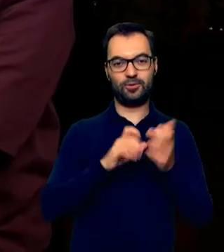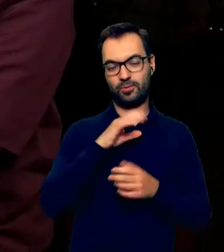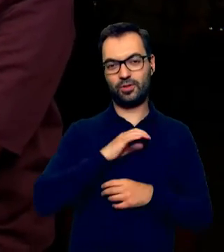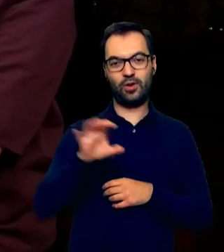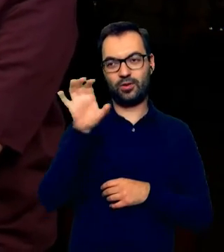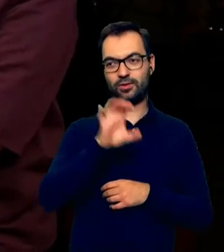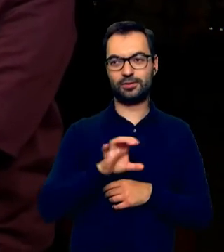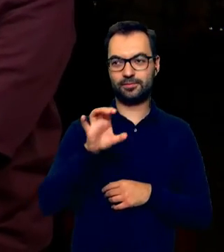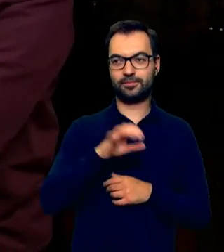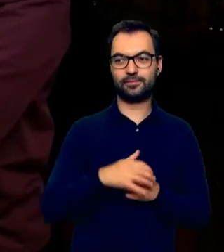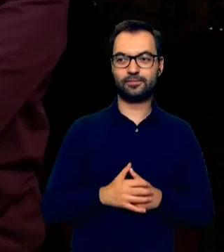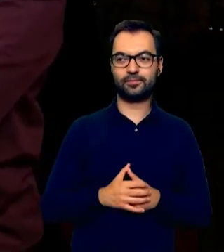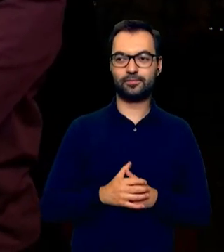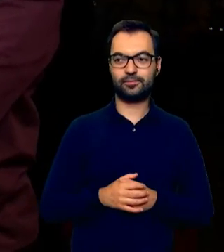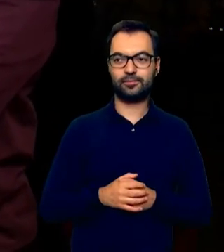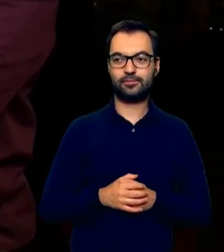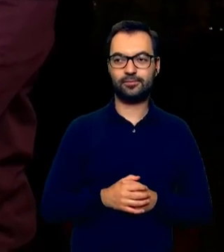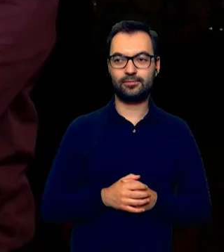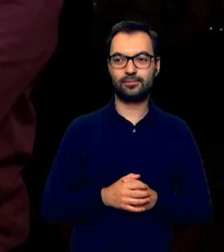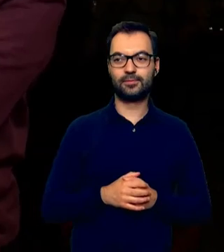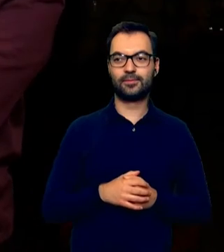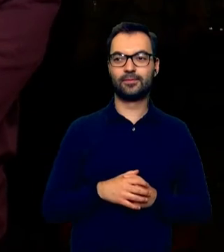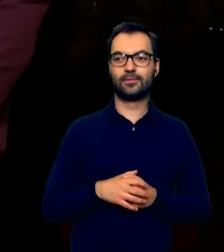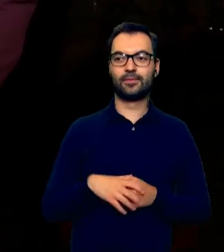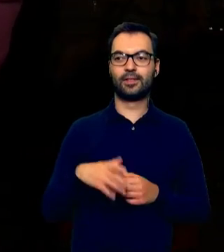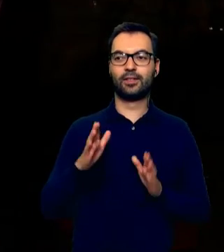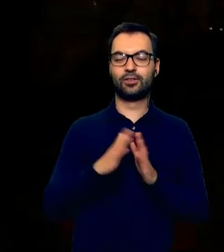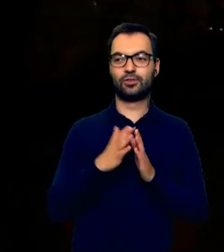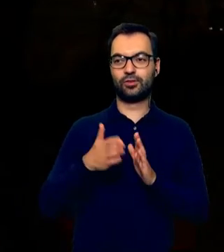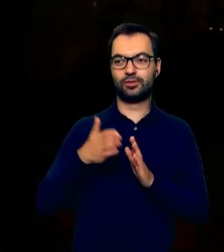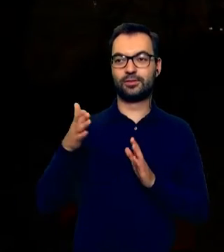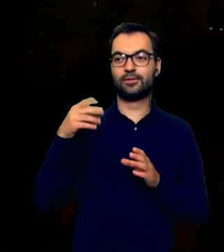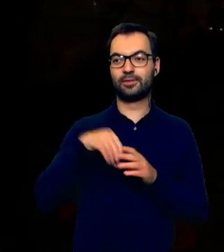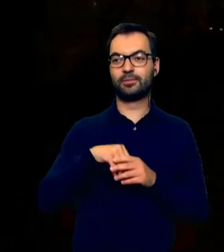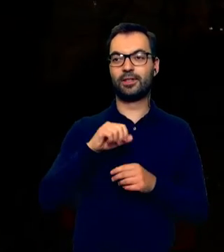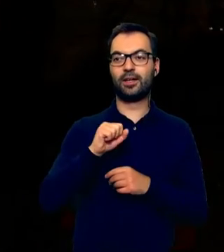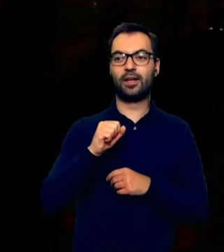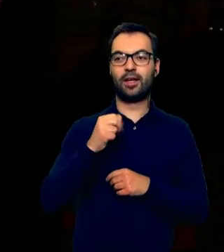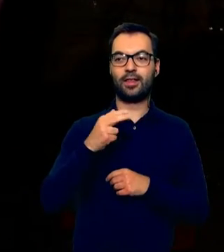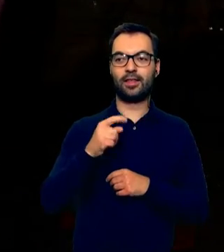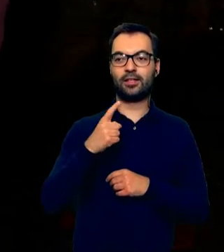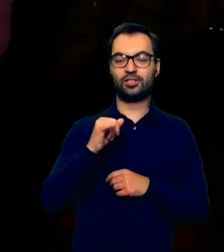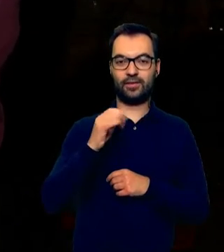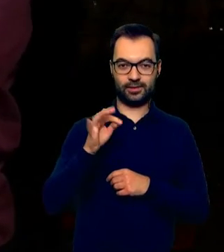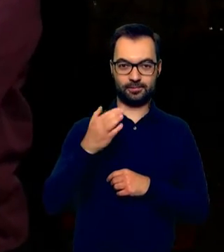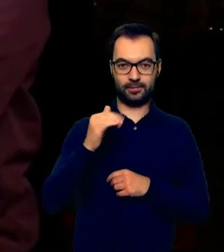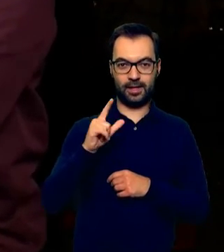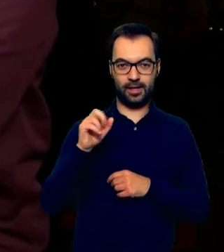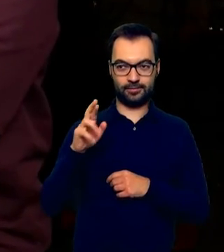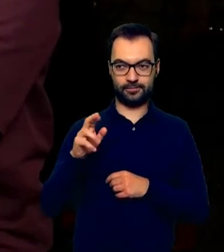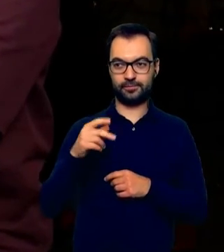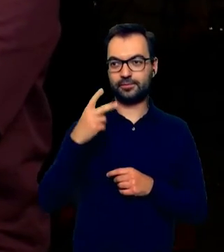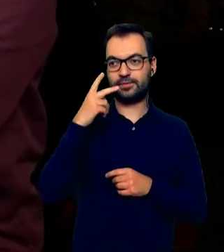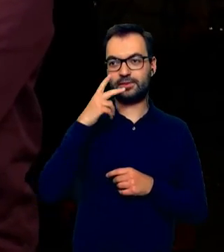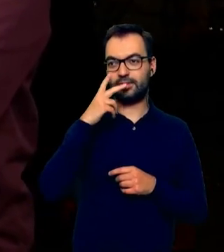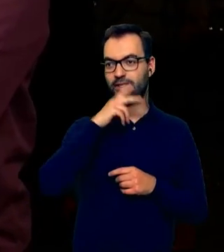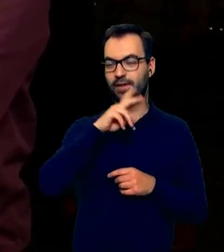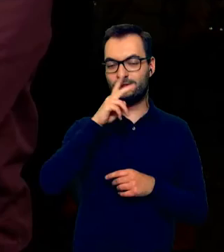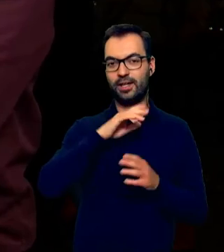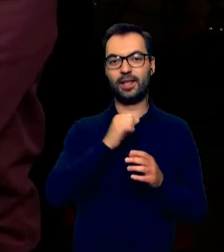zakątku naszego globu z internetem. Opowieściami o kolejnych książkach, między innymi Anna Dziewit-Meller,